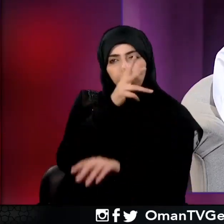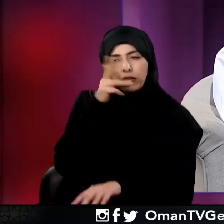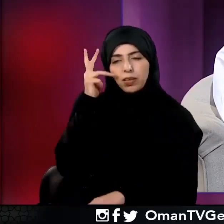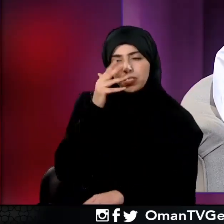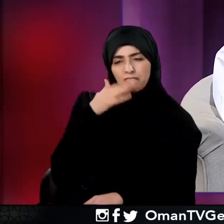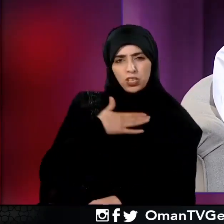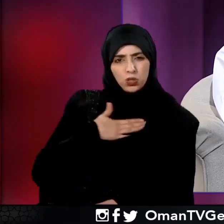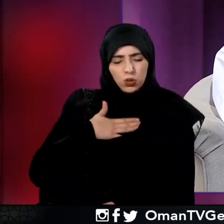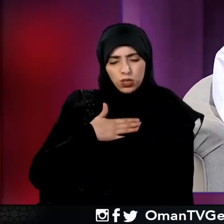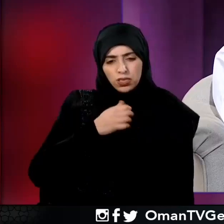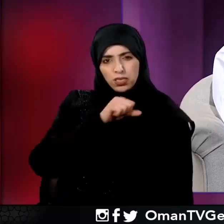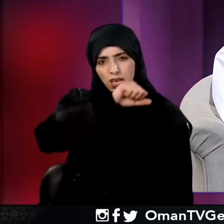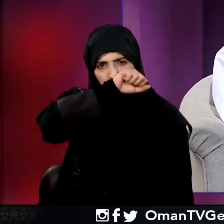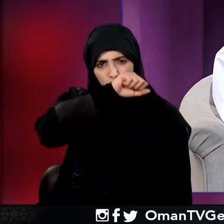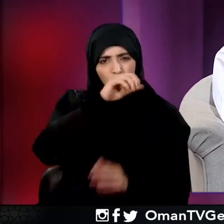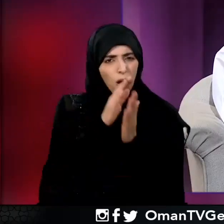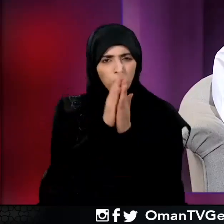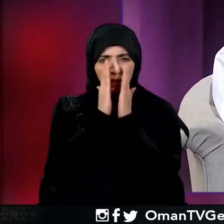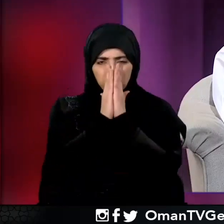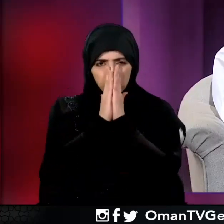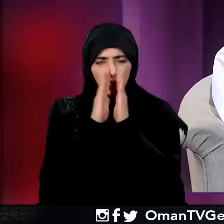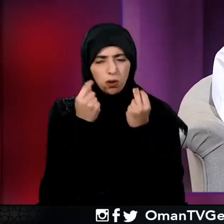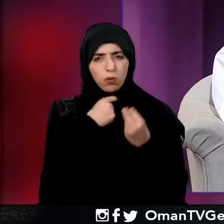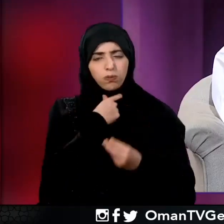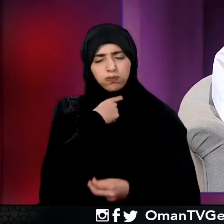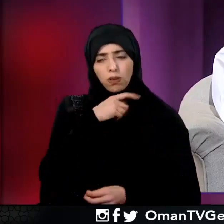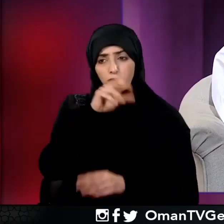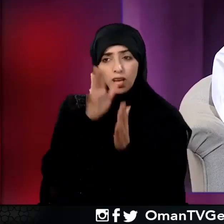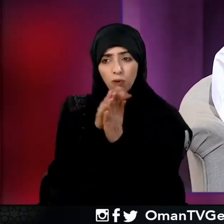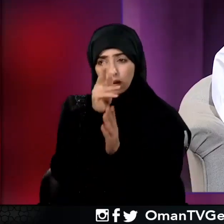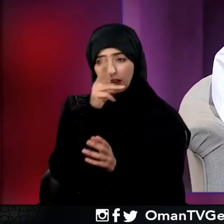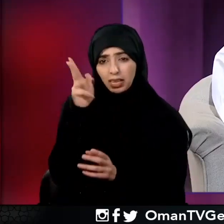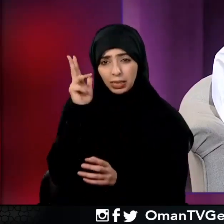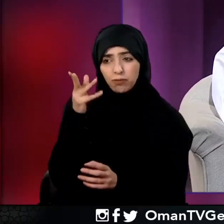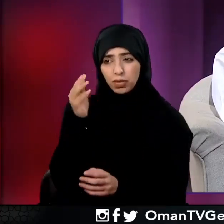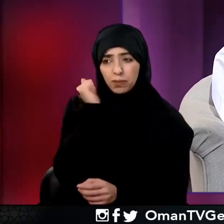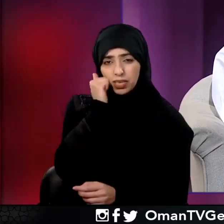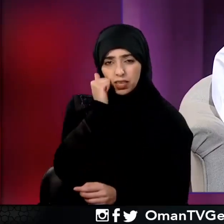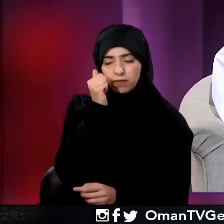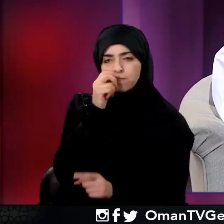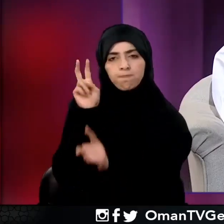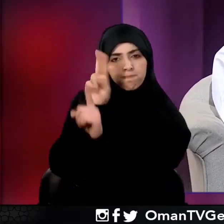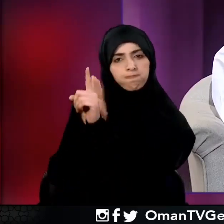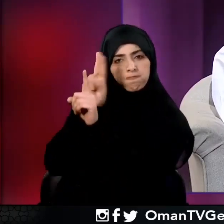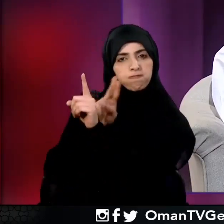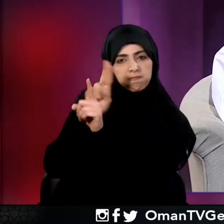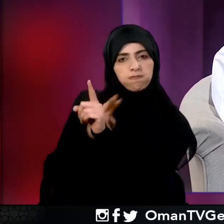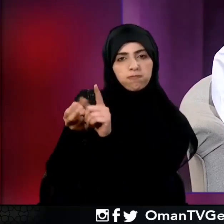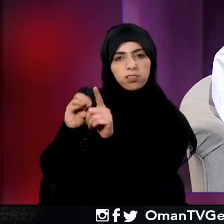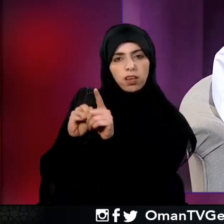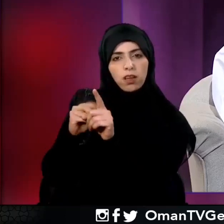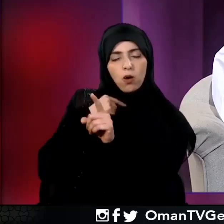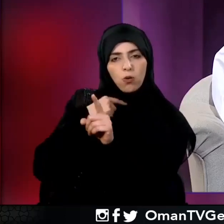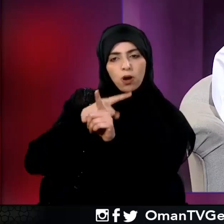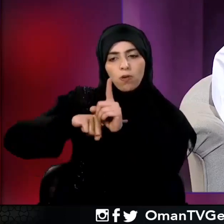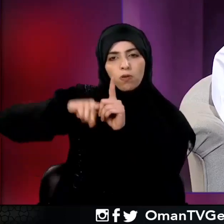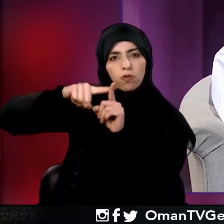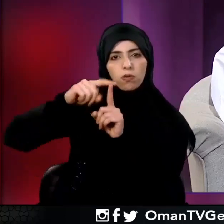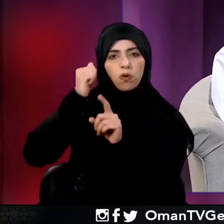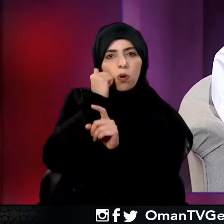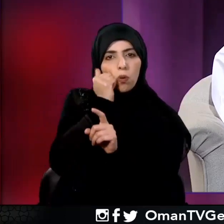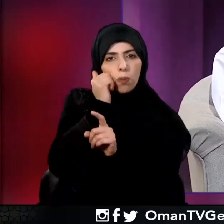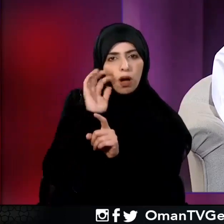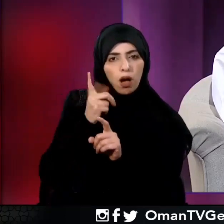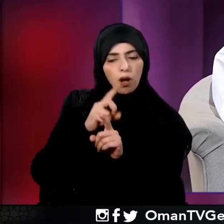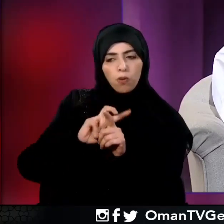الحساسية، أيضا نحط في بالنا هذه النقطة، لكن أيضا نسأله عن أشياء أخرى منها ارتفاع درجة الحرارة